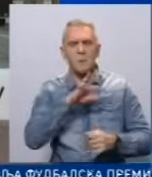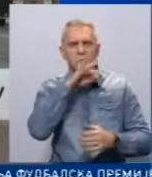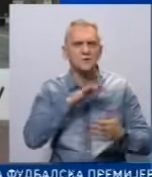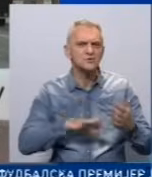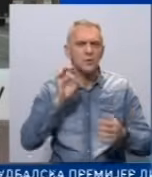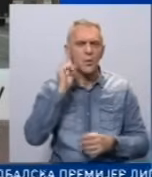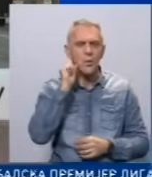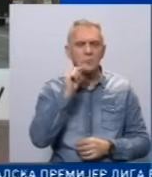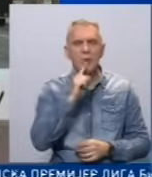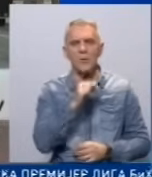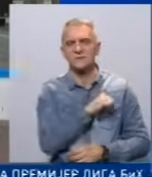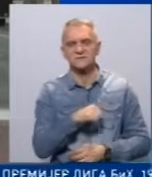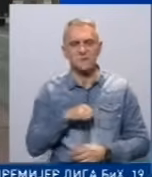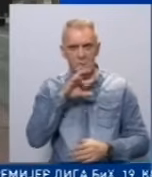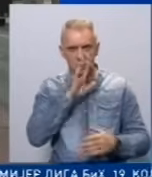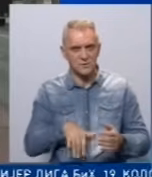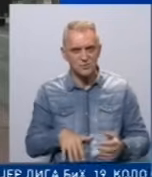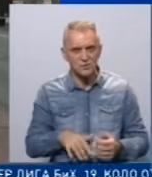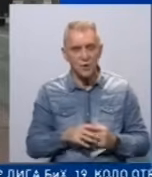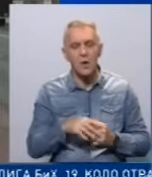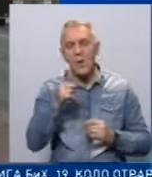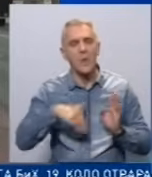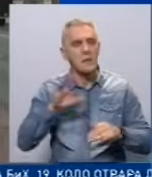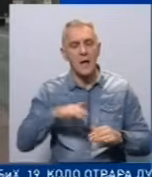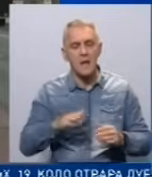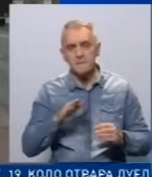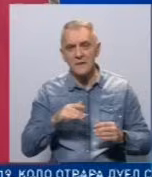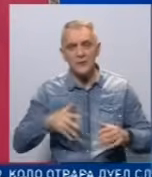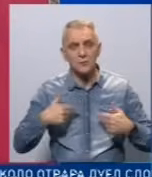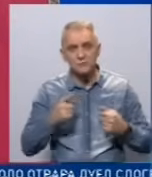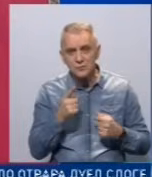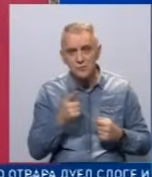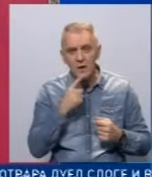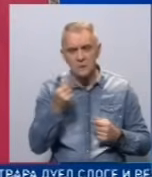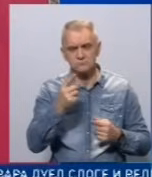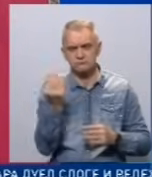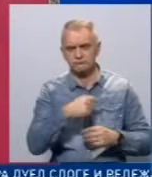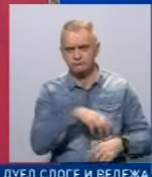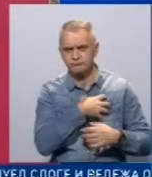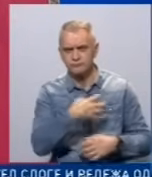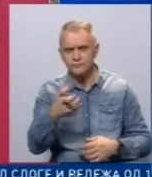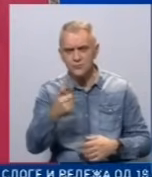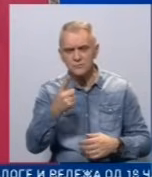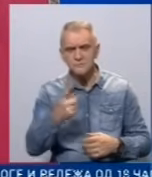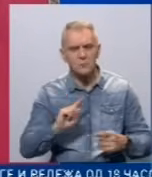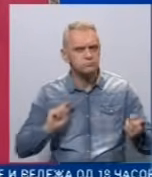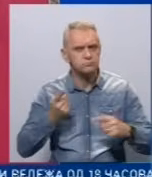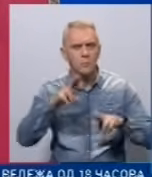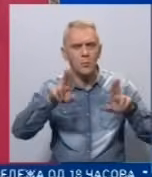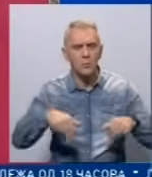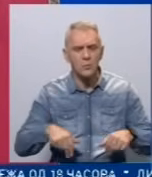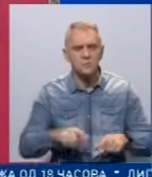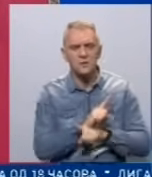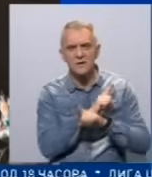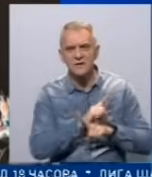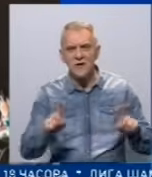koji sami pričaju, a ono što je ne manje uzbudljivo, stilsko je bogatstvo koje pokazuje dalekosežne mogućnosti upotrebe